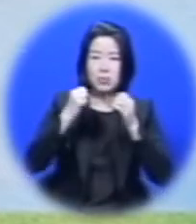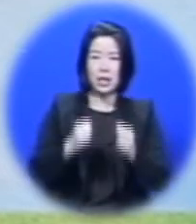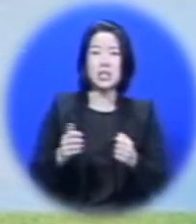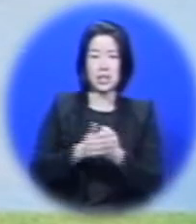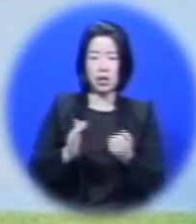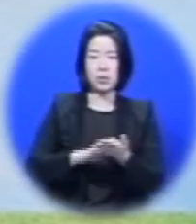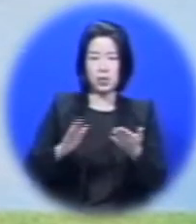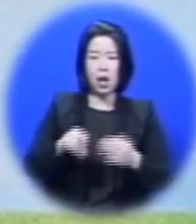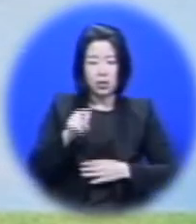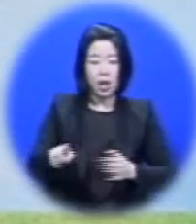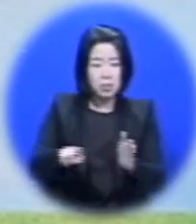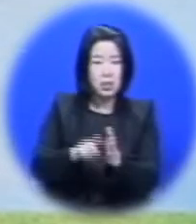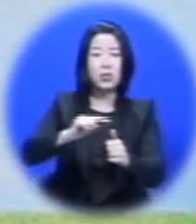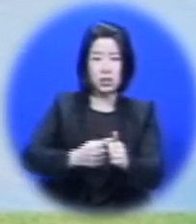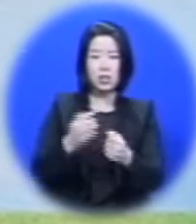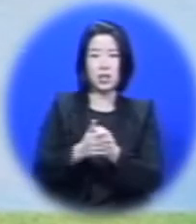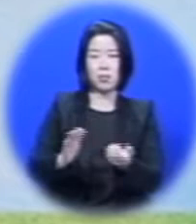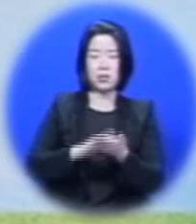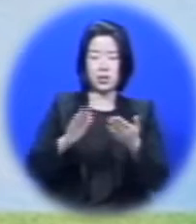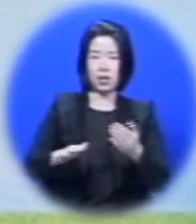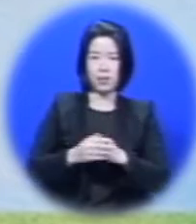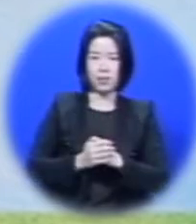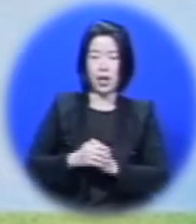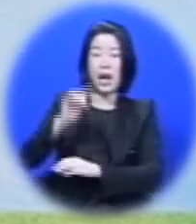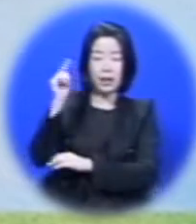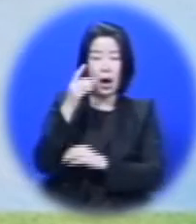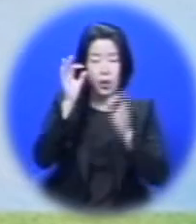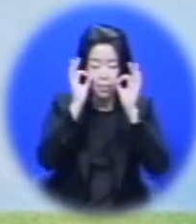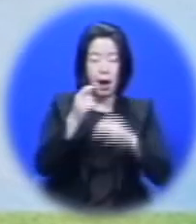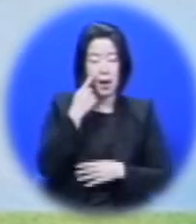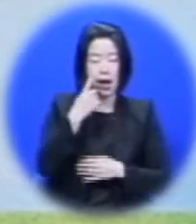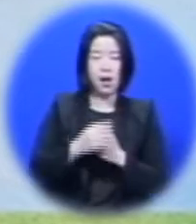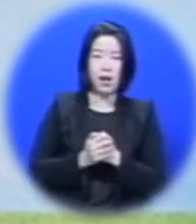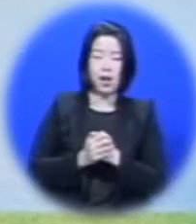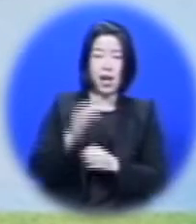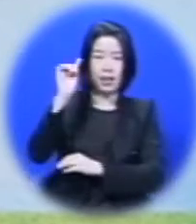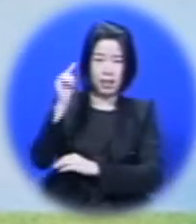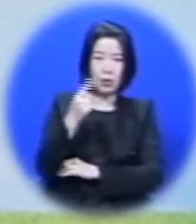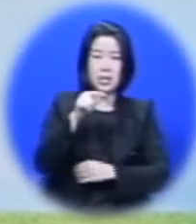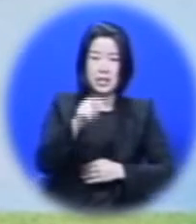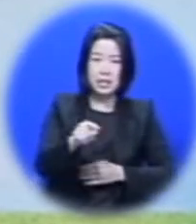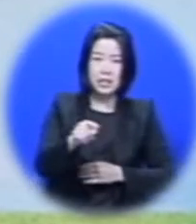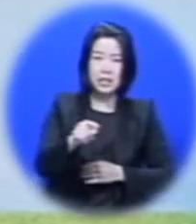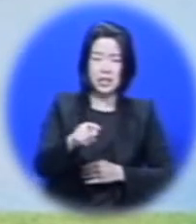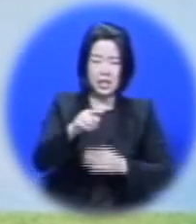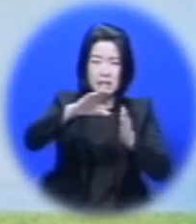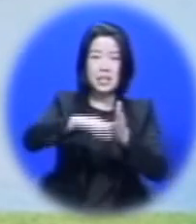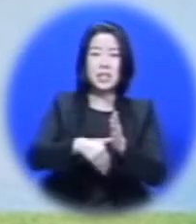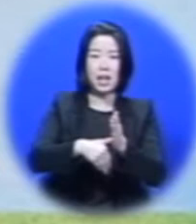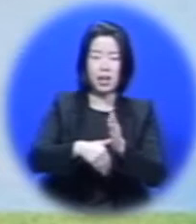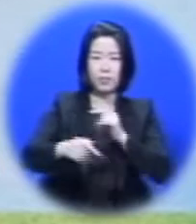그게 믿어지니까 말. 다윗을 보세요. 다윗은 그